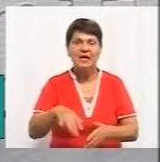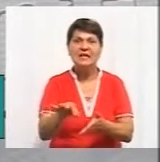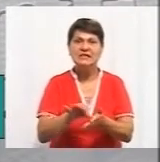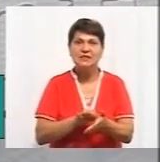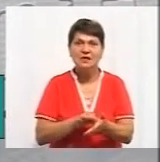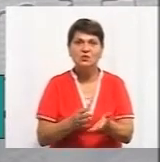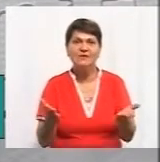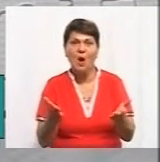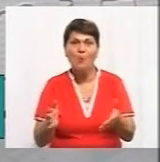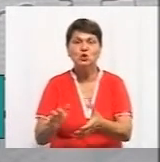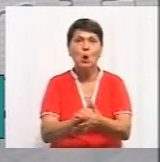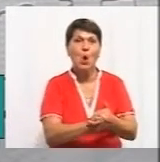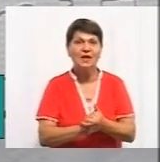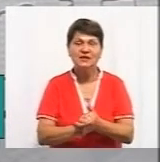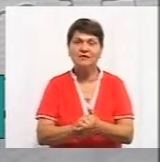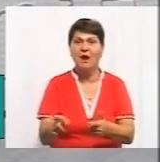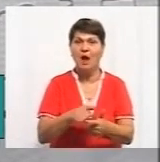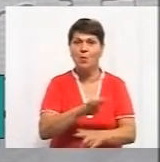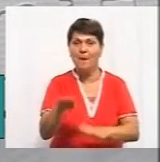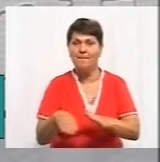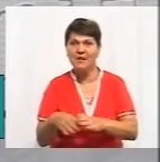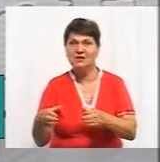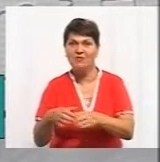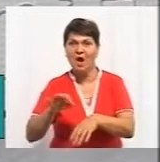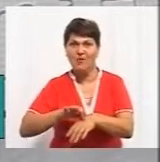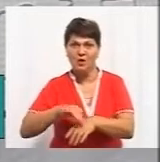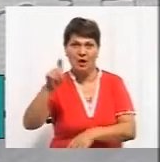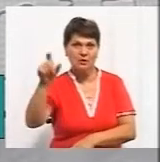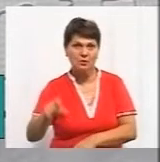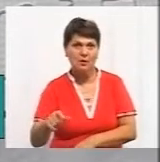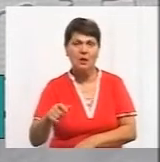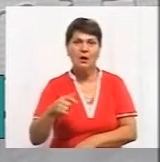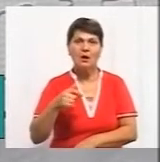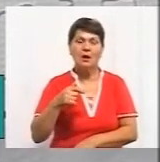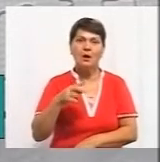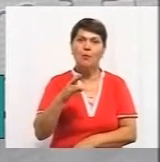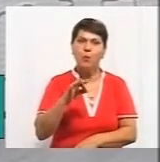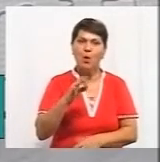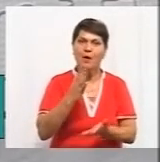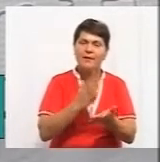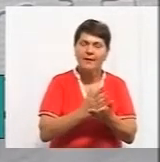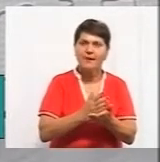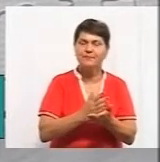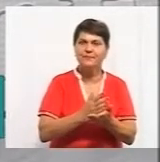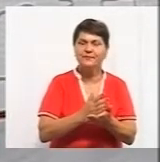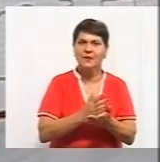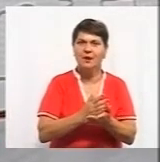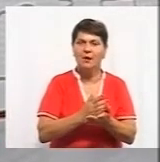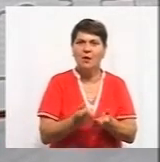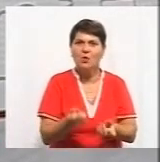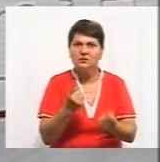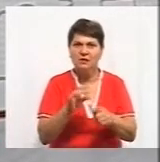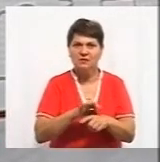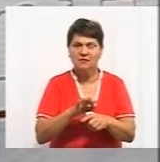в якомусь колективі або підрозділі хворіє людина, або ознаки захворювання є, ми зразу ізолюємо всіх людей, хто з